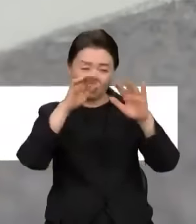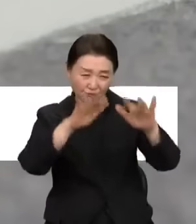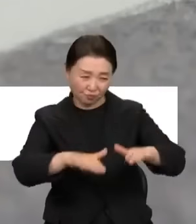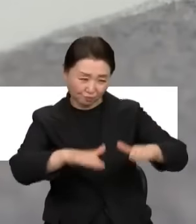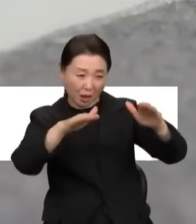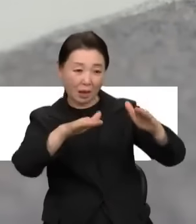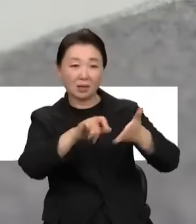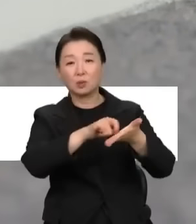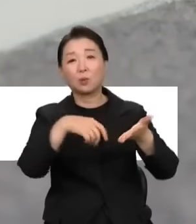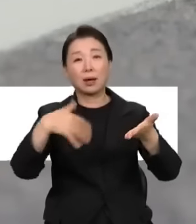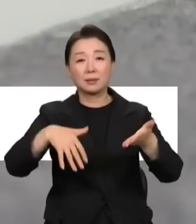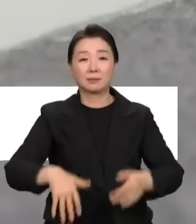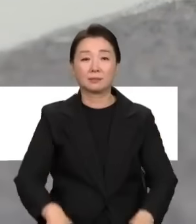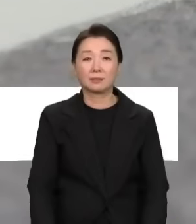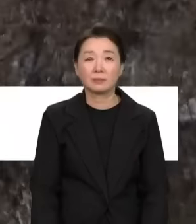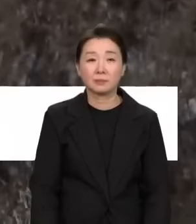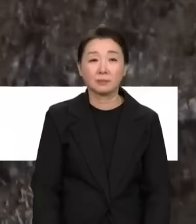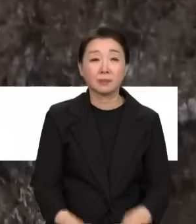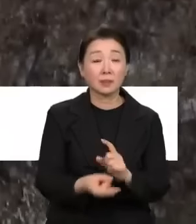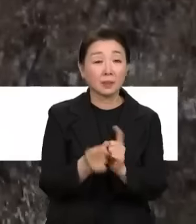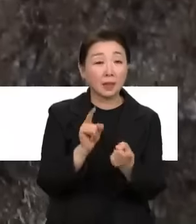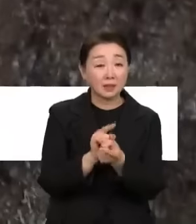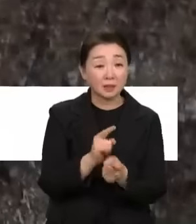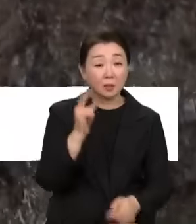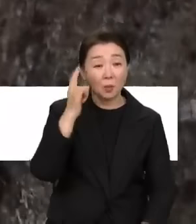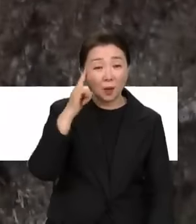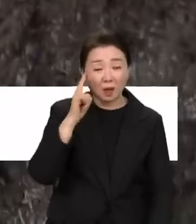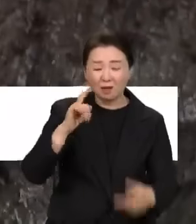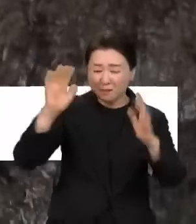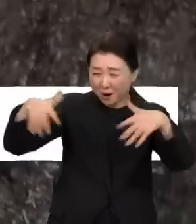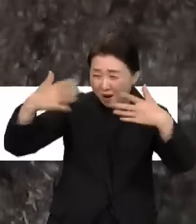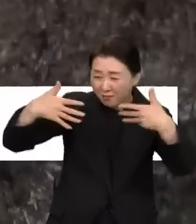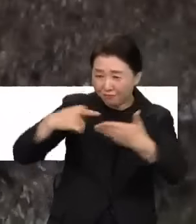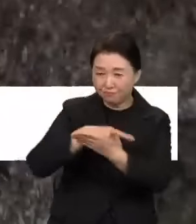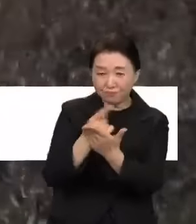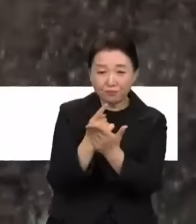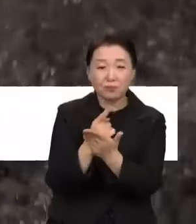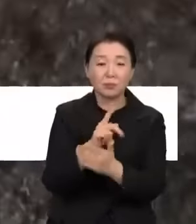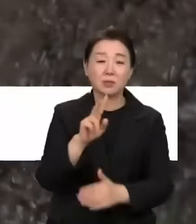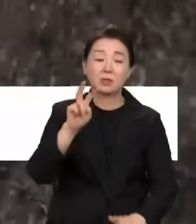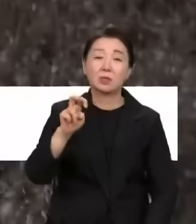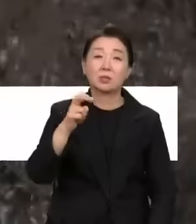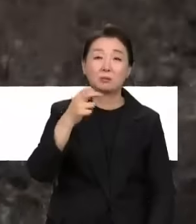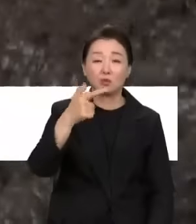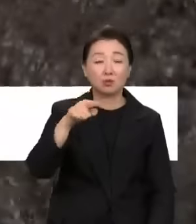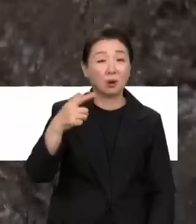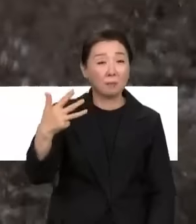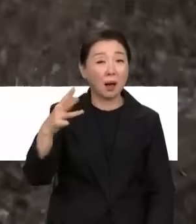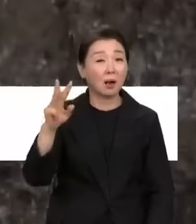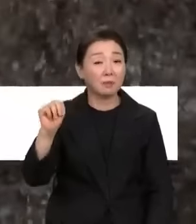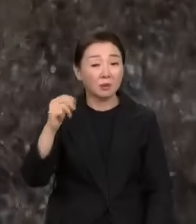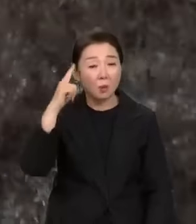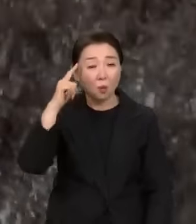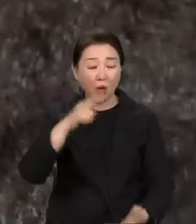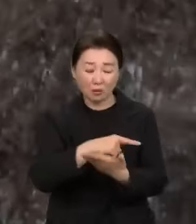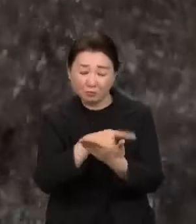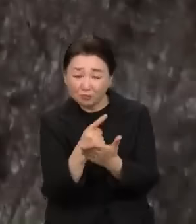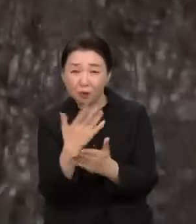아직까지 기록되지 않았고요. 대신 이 최대 순간 바람이 초속 26.8m로 이 시속으로